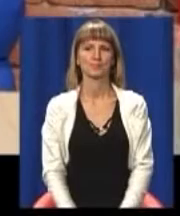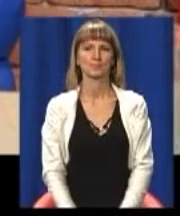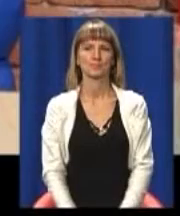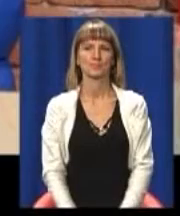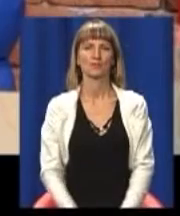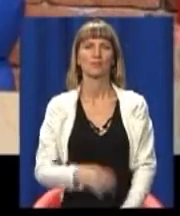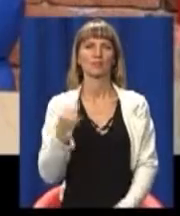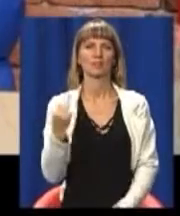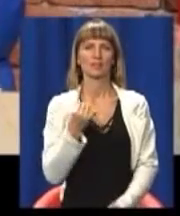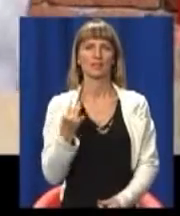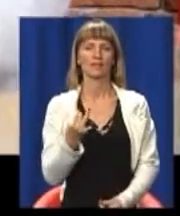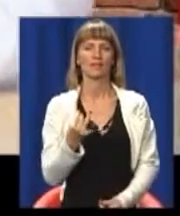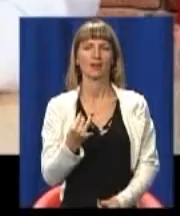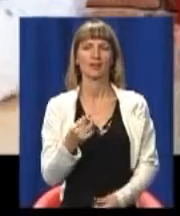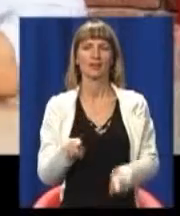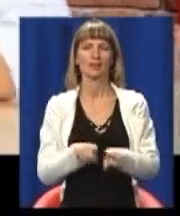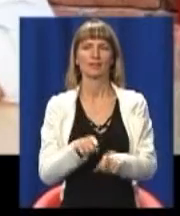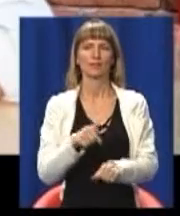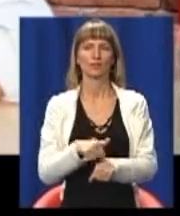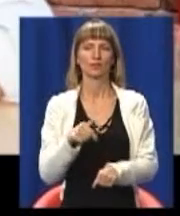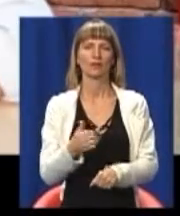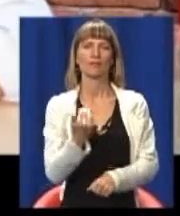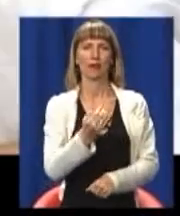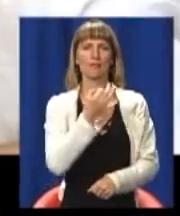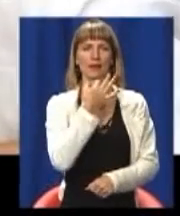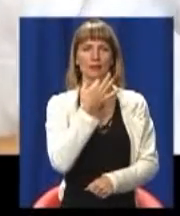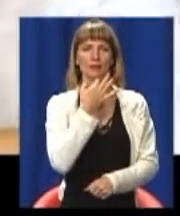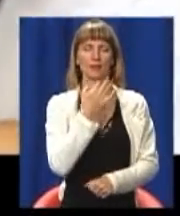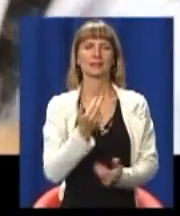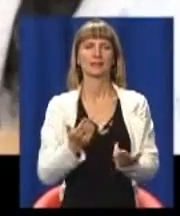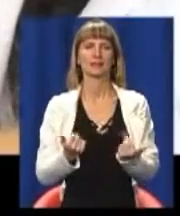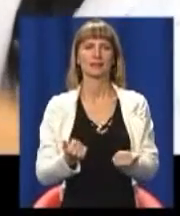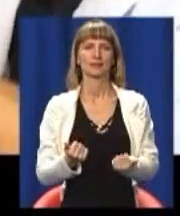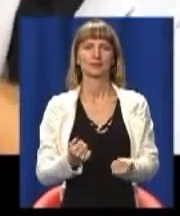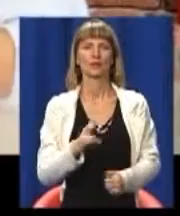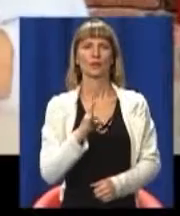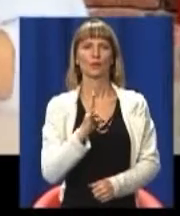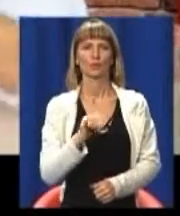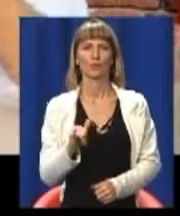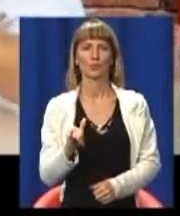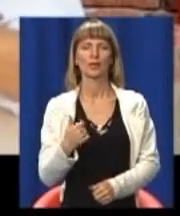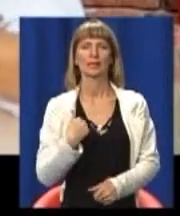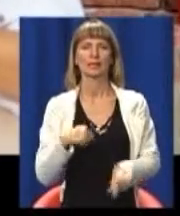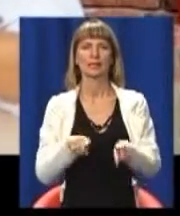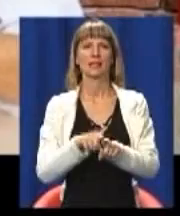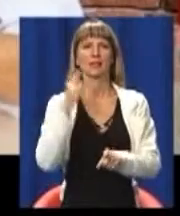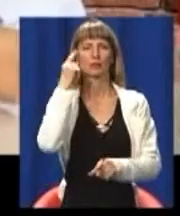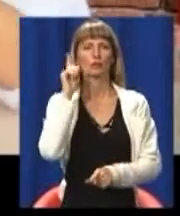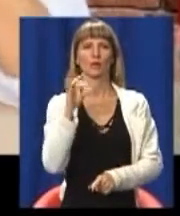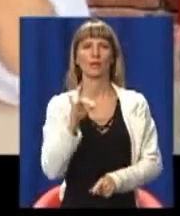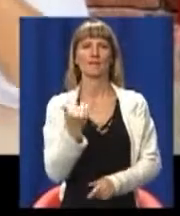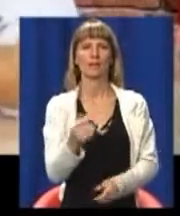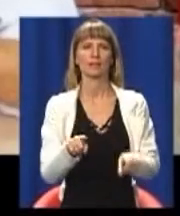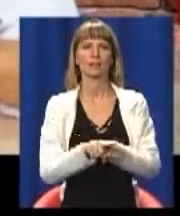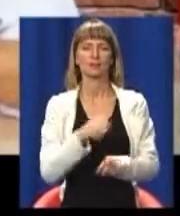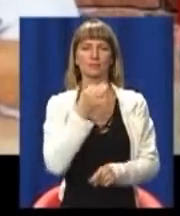Ну, цікаве, цікаве таке відчуття. Вам подобається? Так. Ну, я так думаю, що і вам також